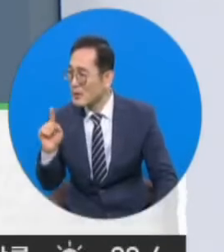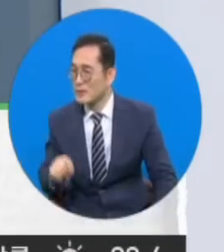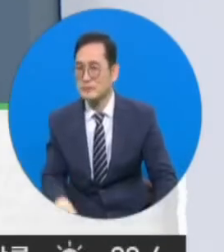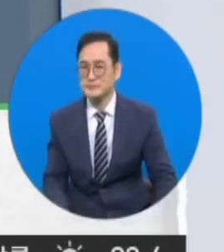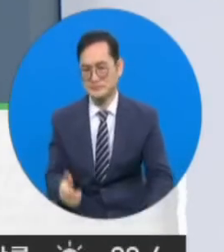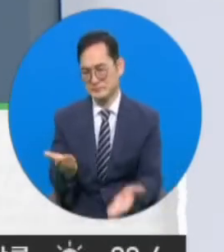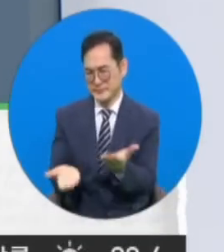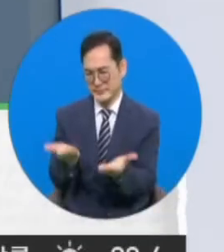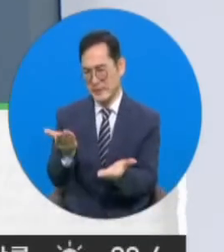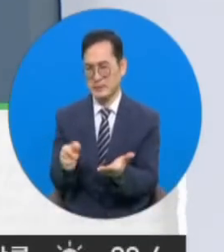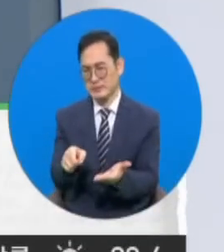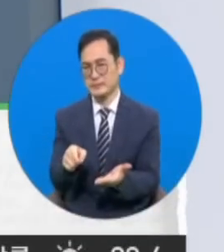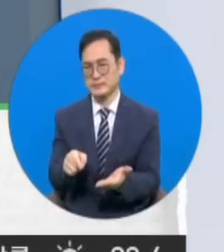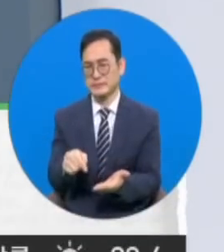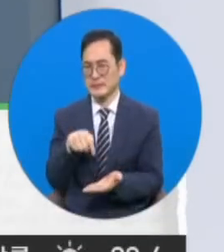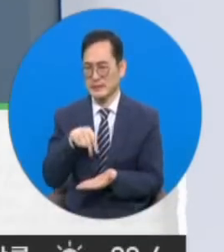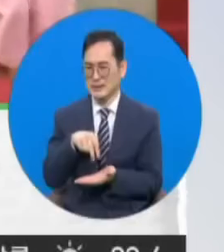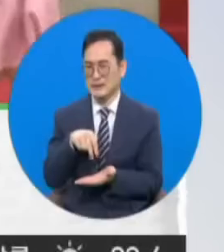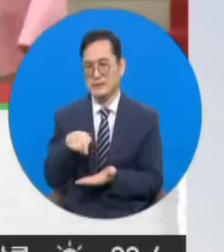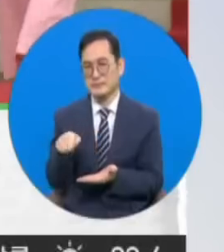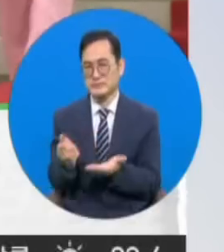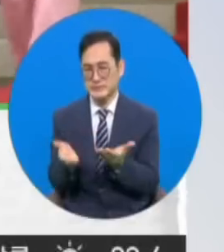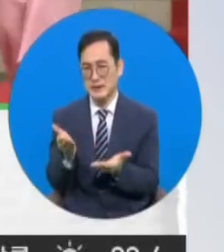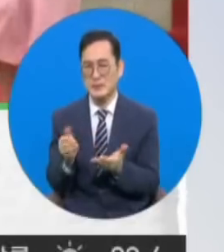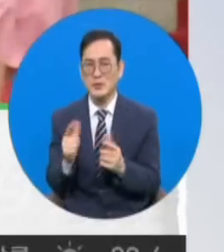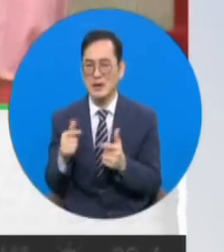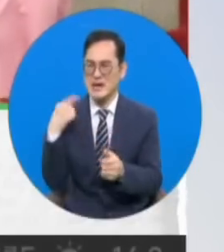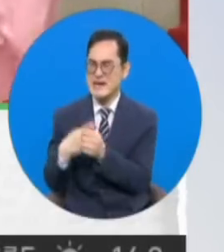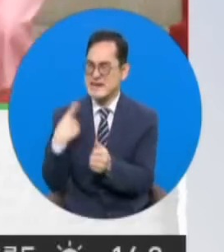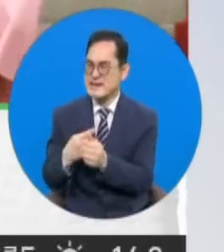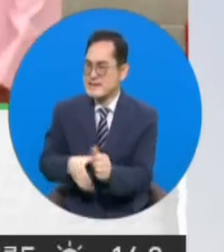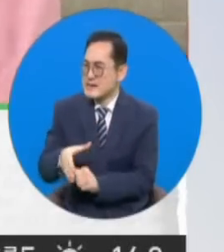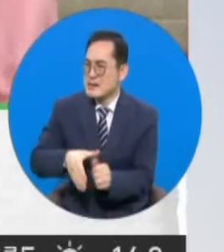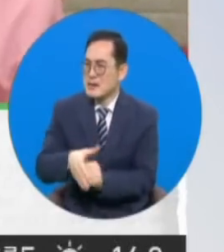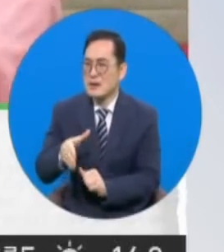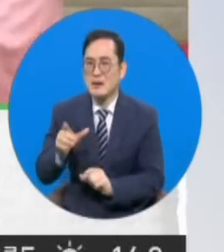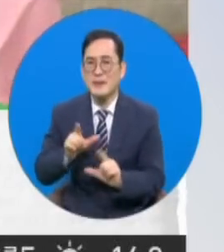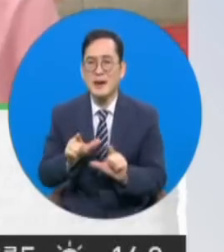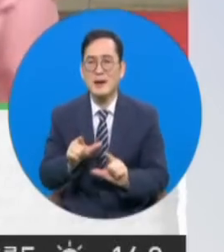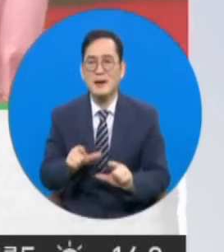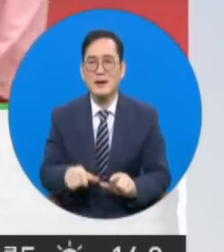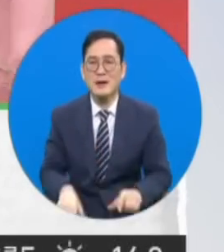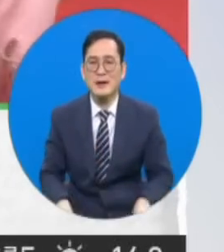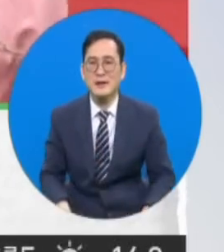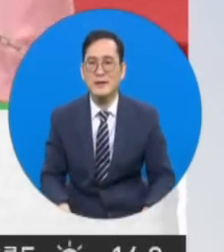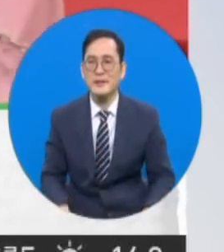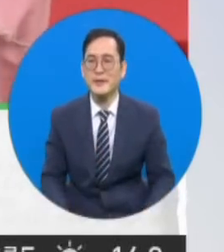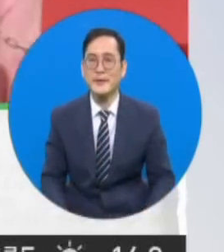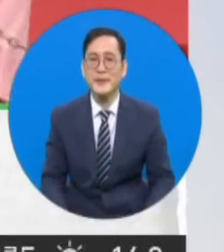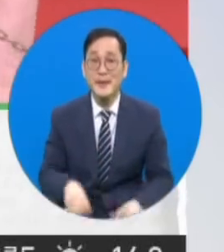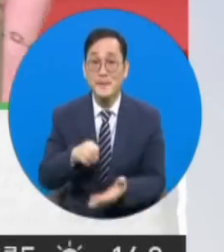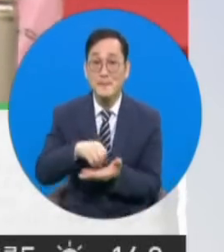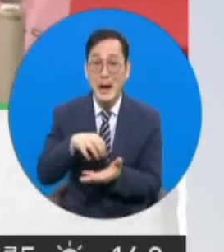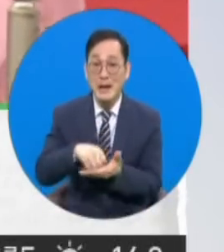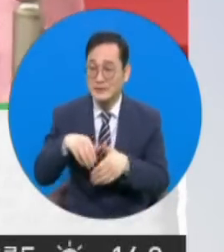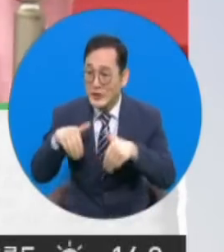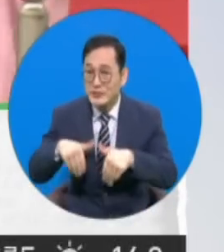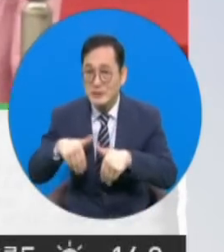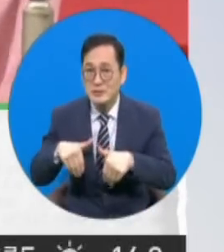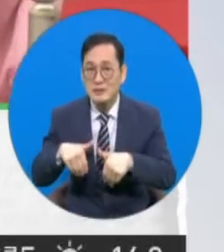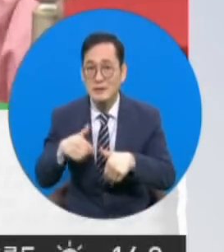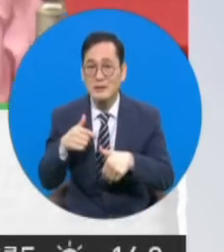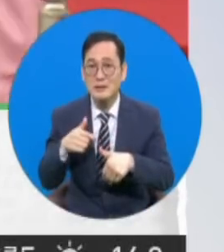봐야 되겠죠 그래서 빵실 트리란 말을 야당의 대표가 입에 담는다는 것이 그리고 대한민국 정상이